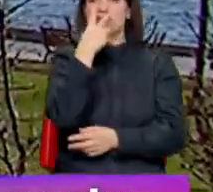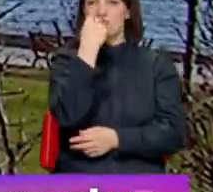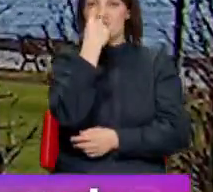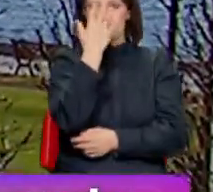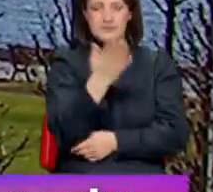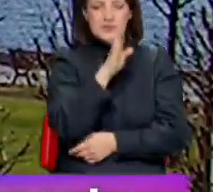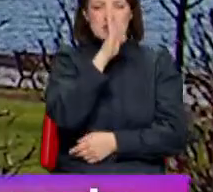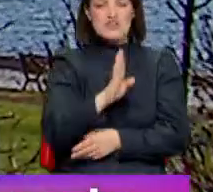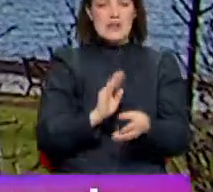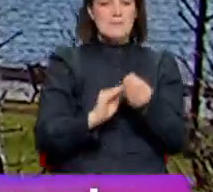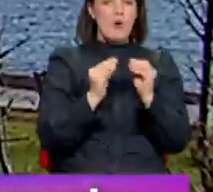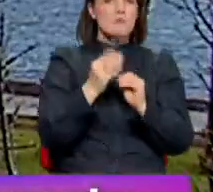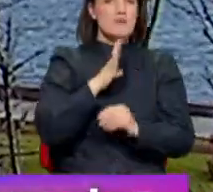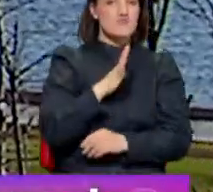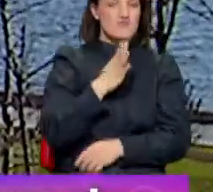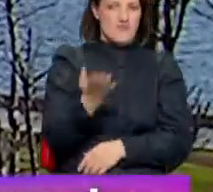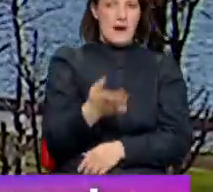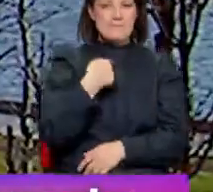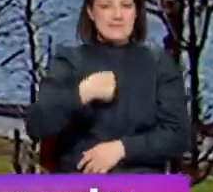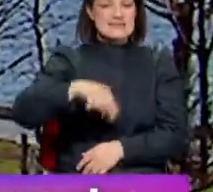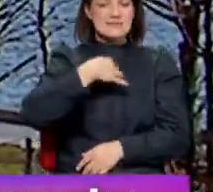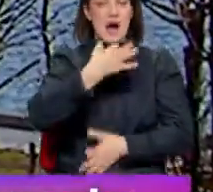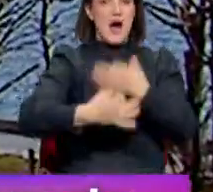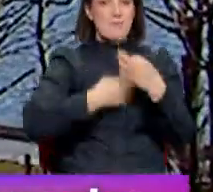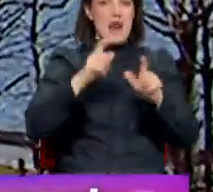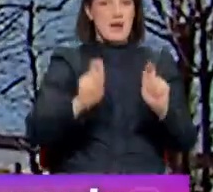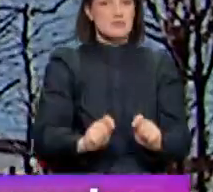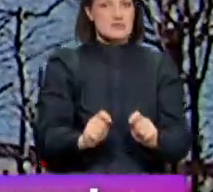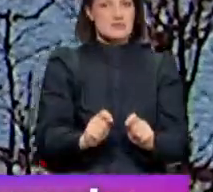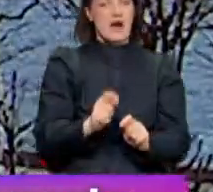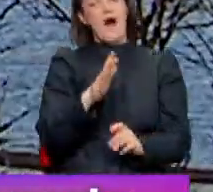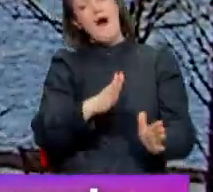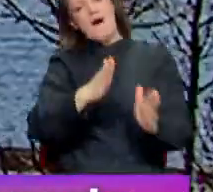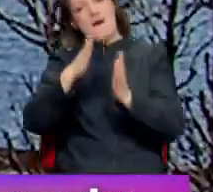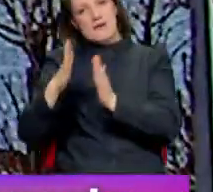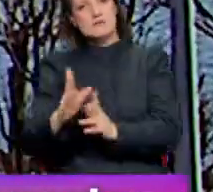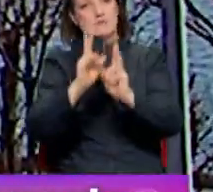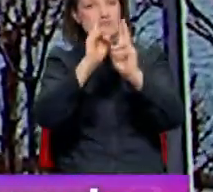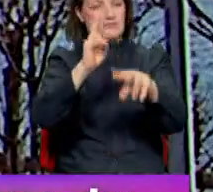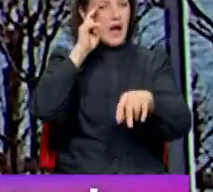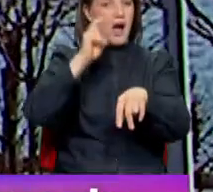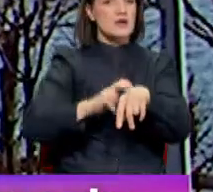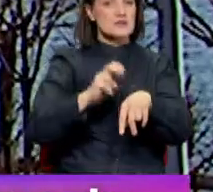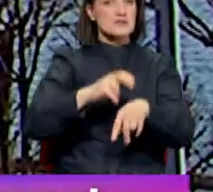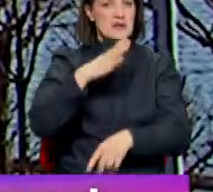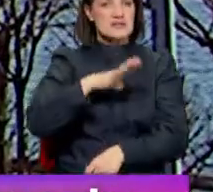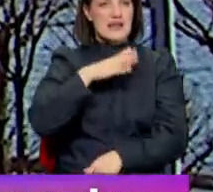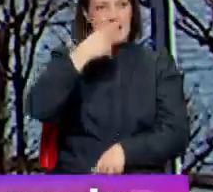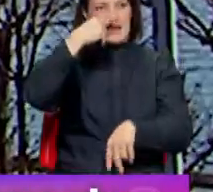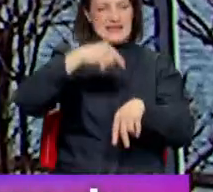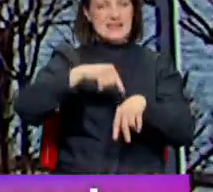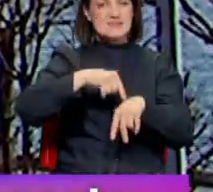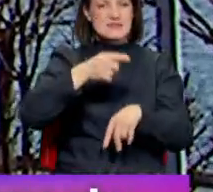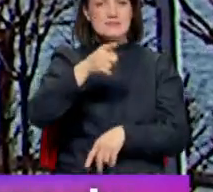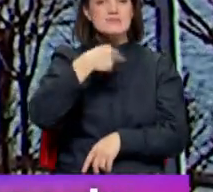kadar ciddi problemler var bizim haberleştirdiğimiz. Ama ayrıca sizin hatırlatmak istediğiniz, inanır mısınız biz şu